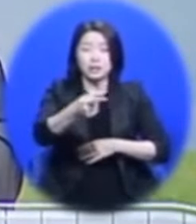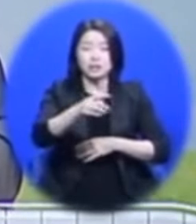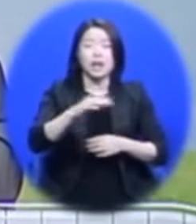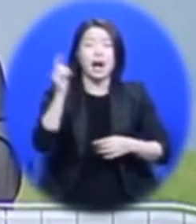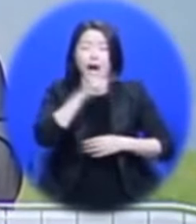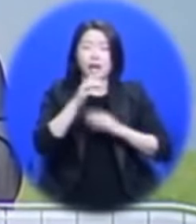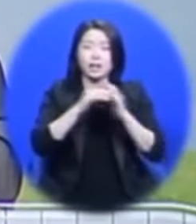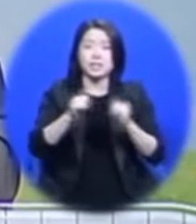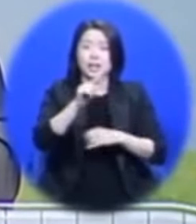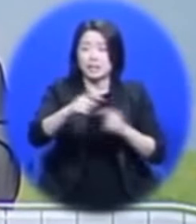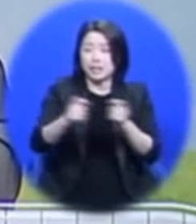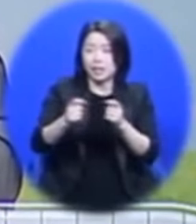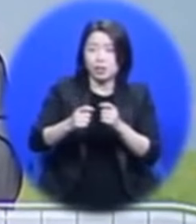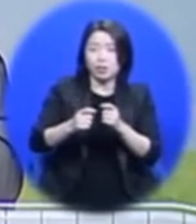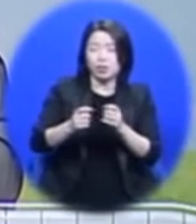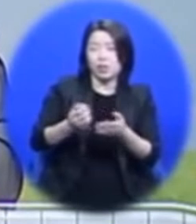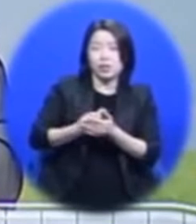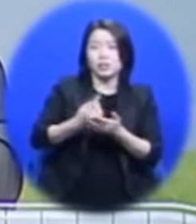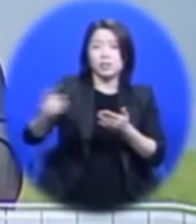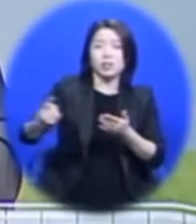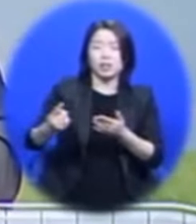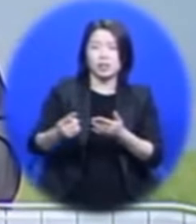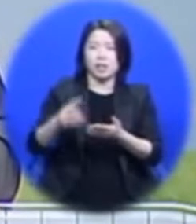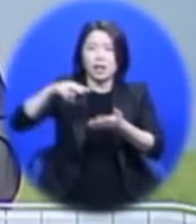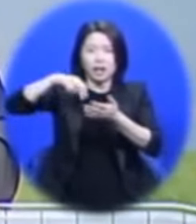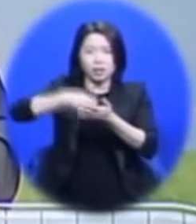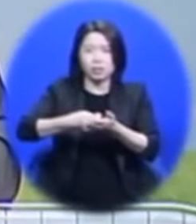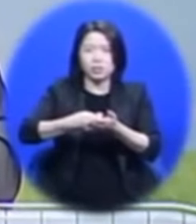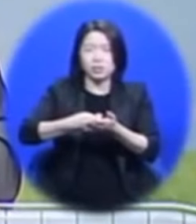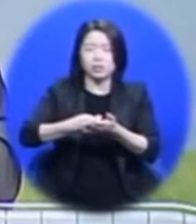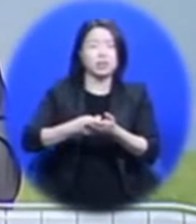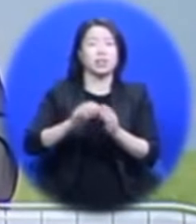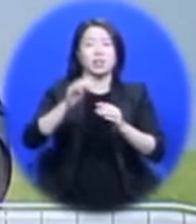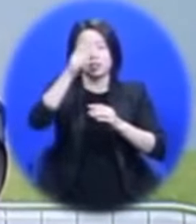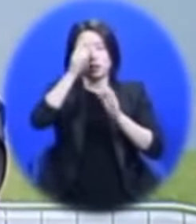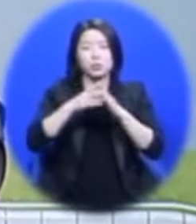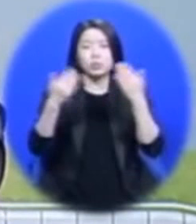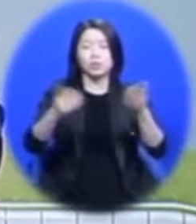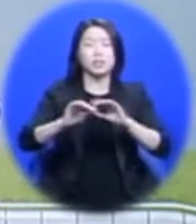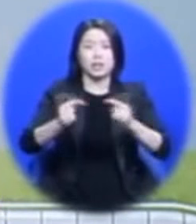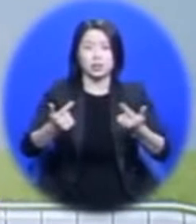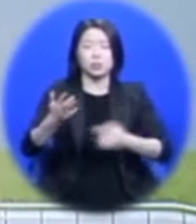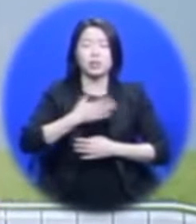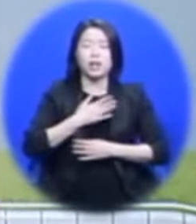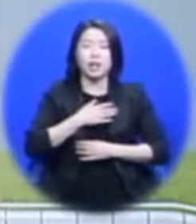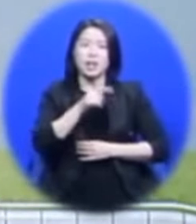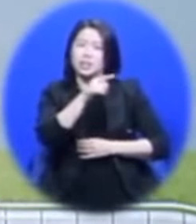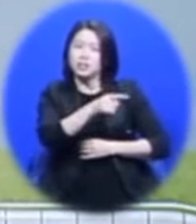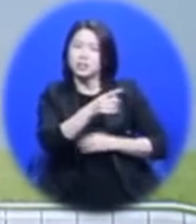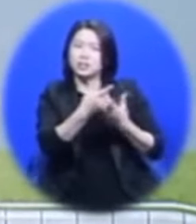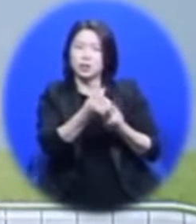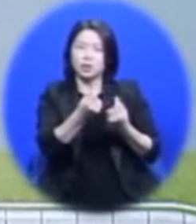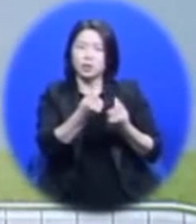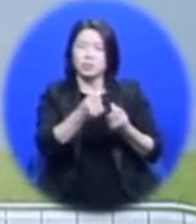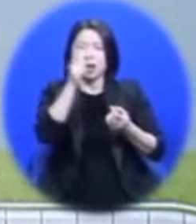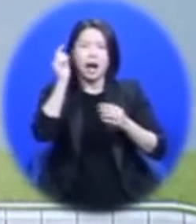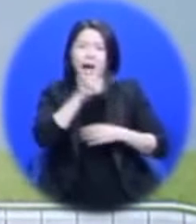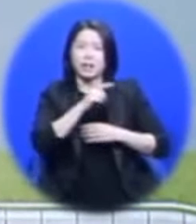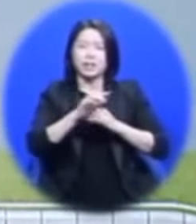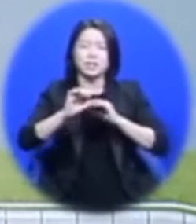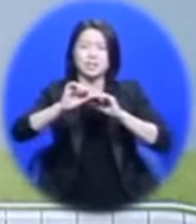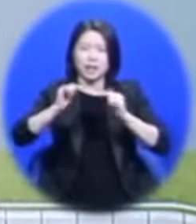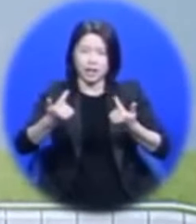여러분에게서 떠나가기를, 그가 꺾어지기를 기도해야 될 게 아니고 여러분 자신이 그처럼 악해지지 않기를 기도해야